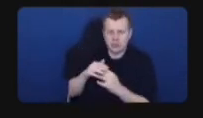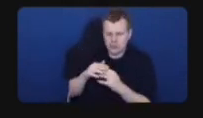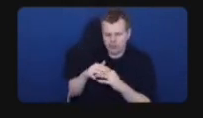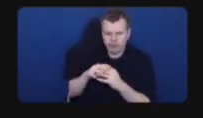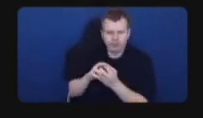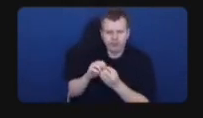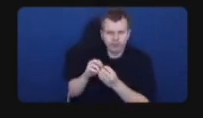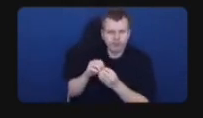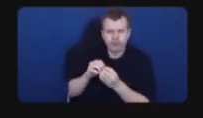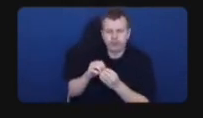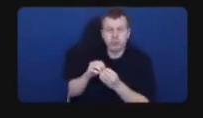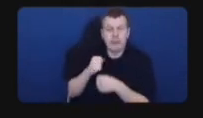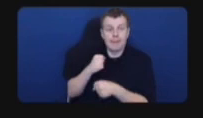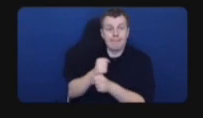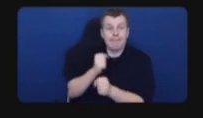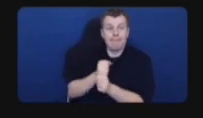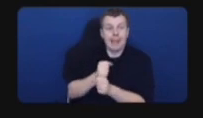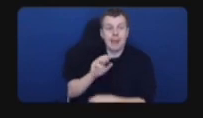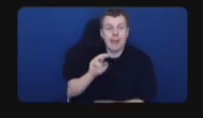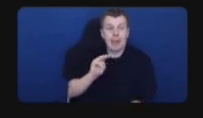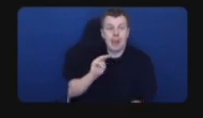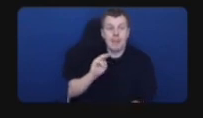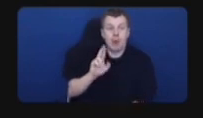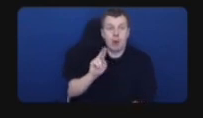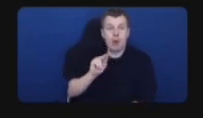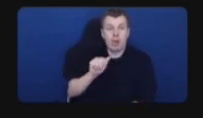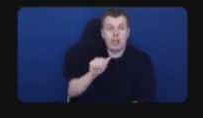有人说到新冠里面, 新冠, 新冠疫苗这个,